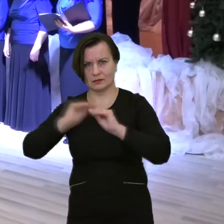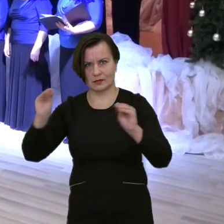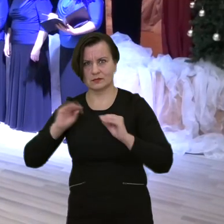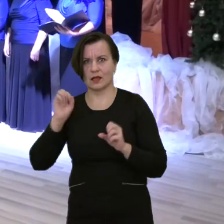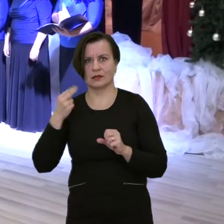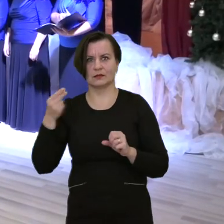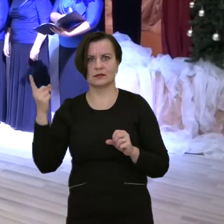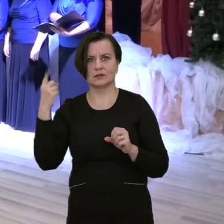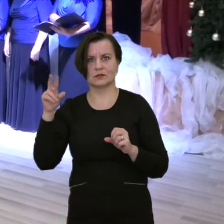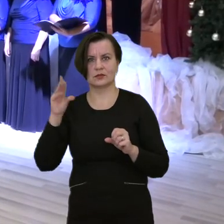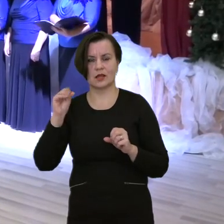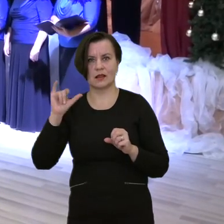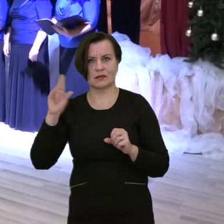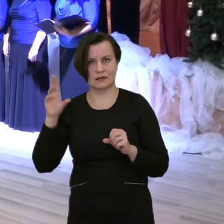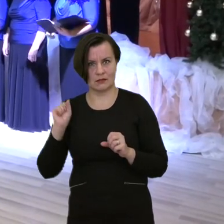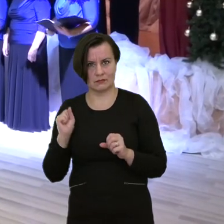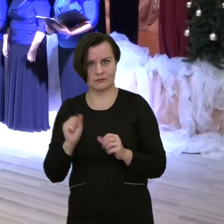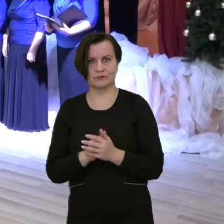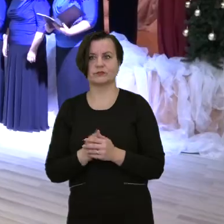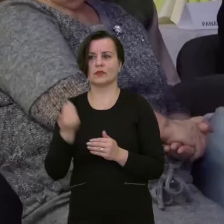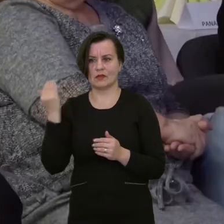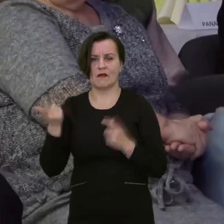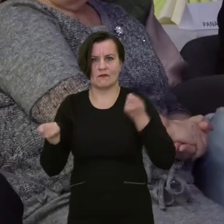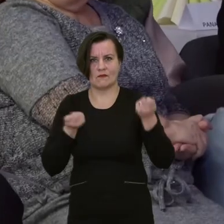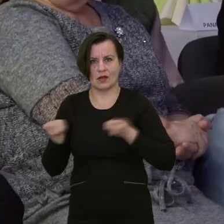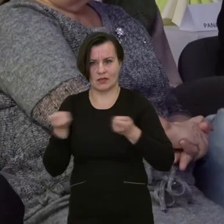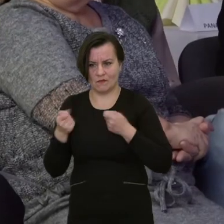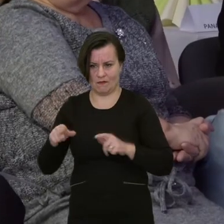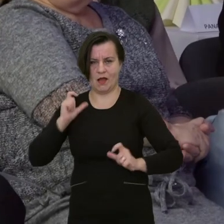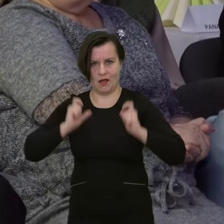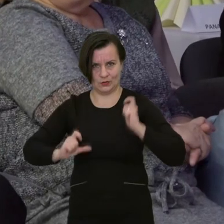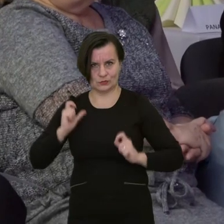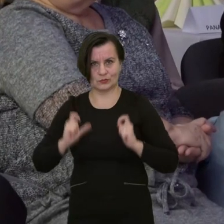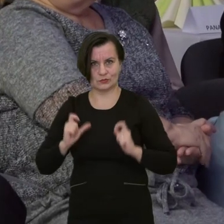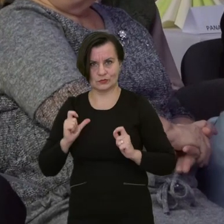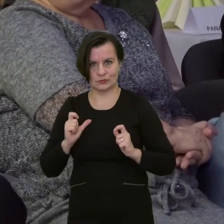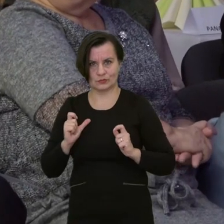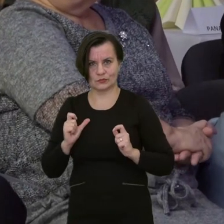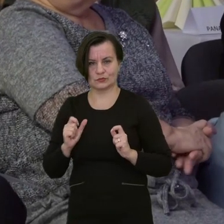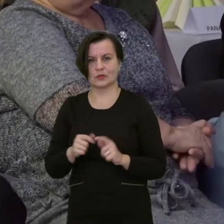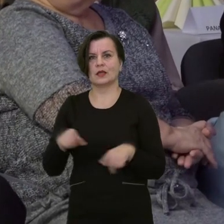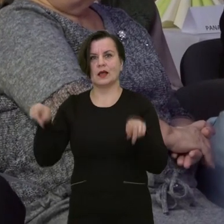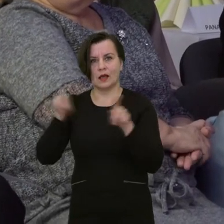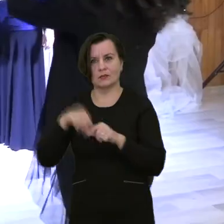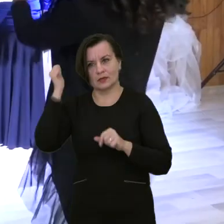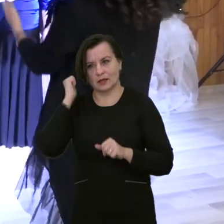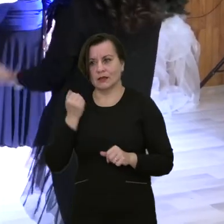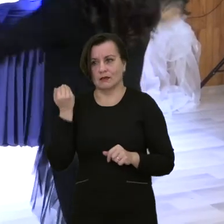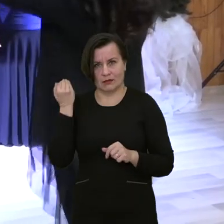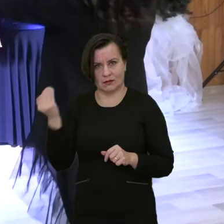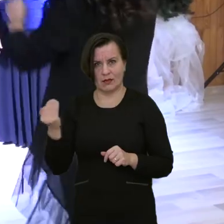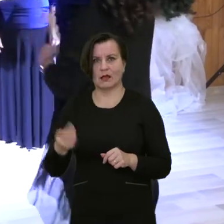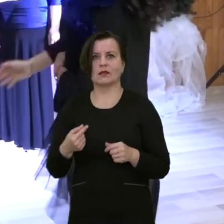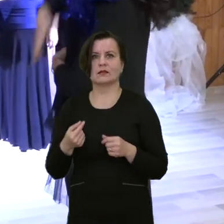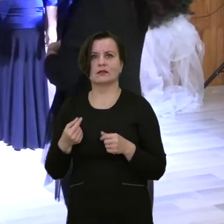esam dėstytojai Andželikai Liukumieniai, kuri vadovavo šitiems kursams. Ir taip